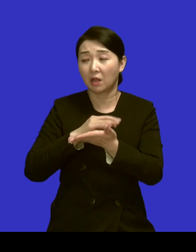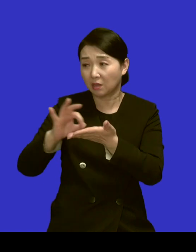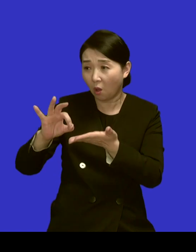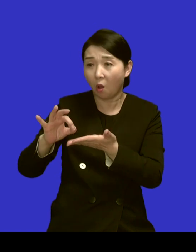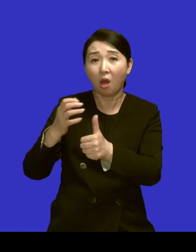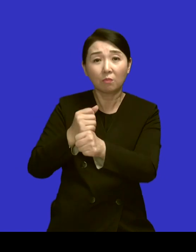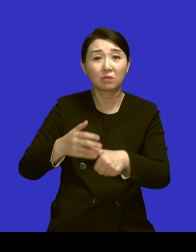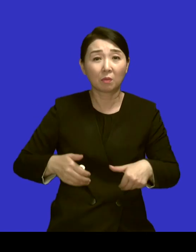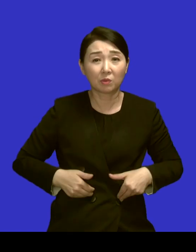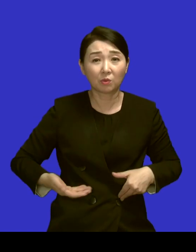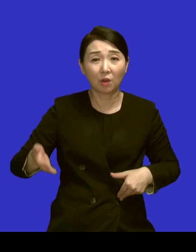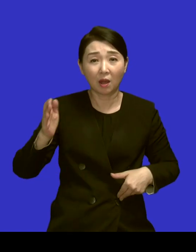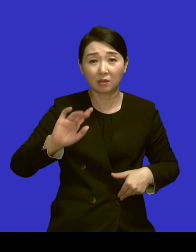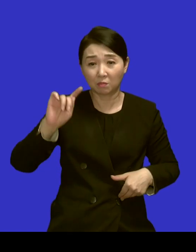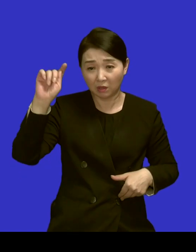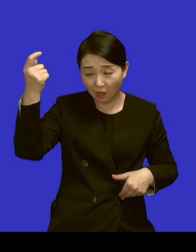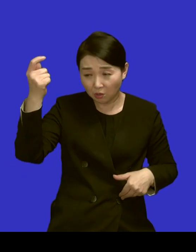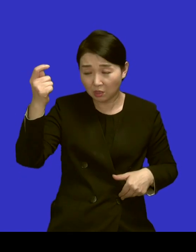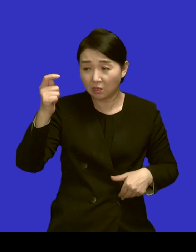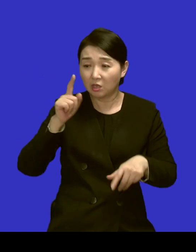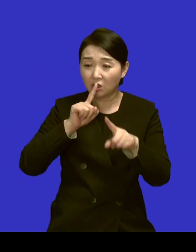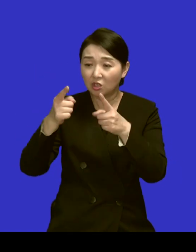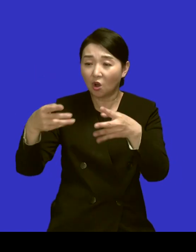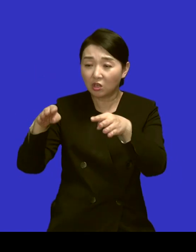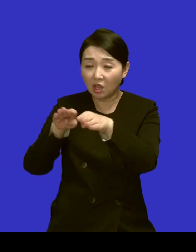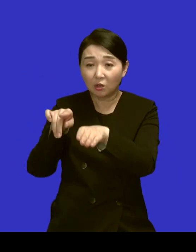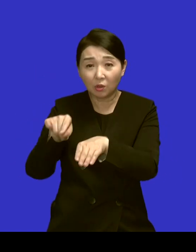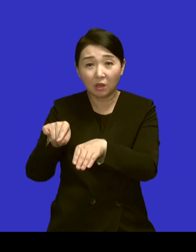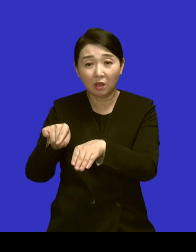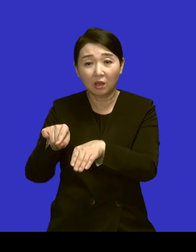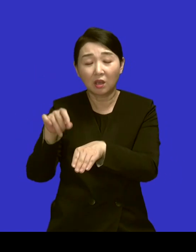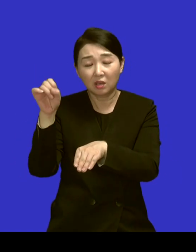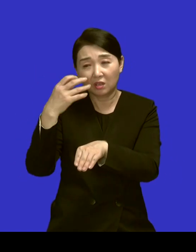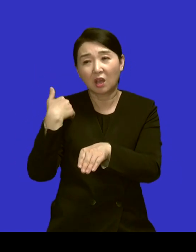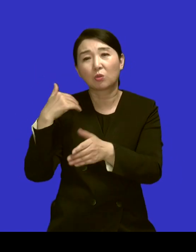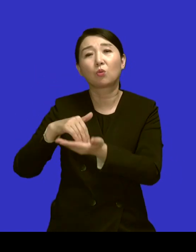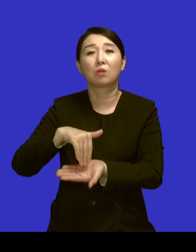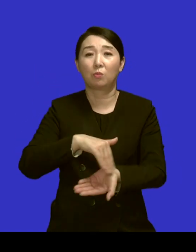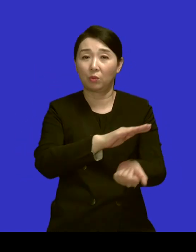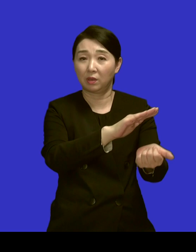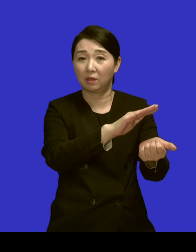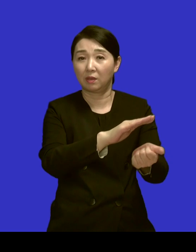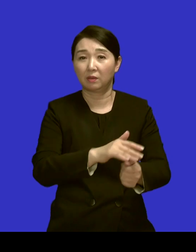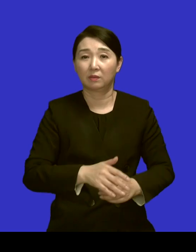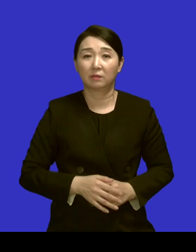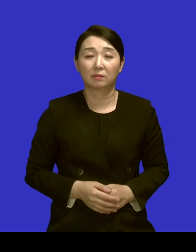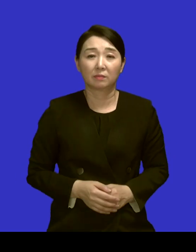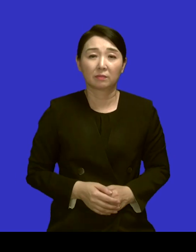붙잡아야죠. 근데 다윗이 그 언약궤를 그냥 돌려보내요.